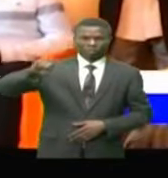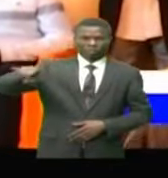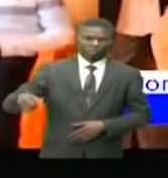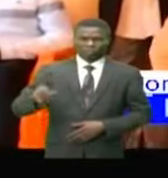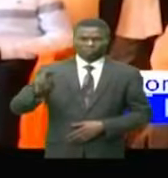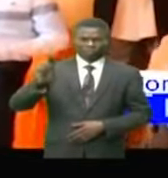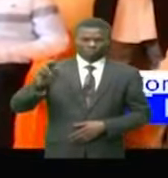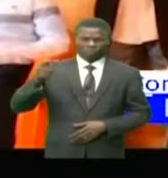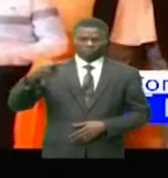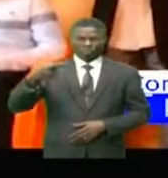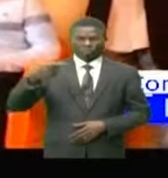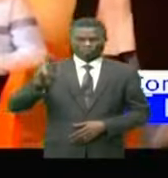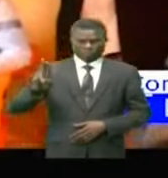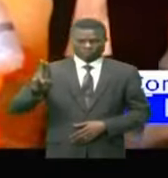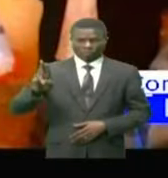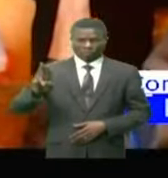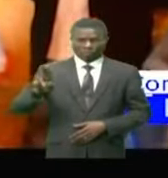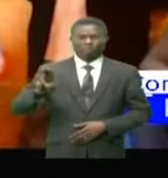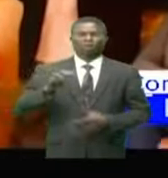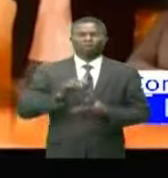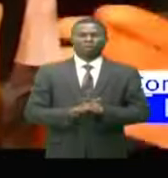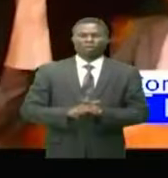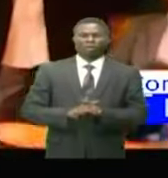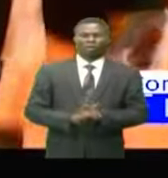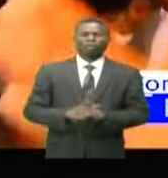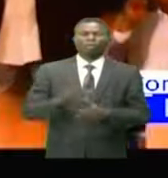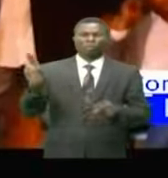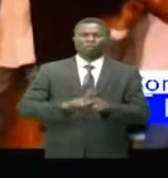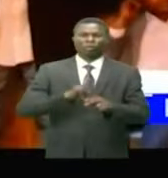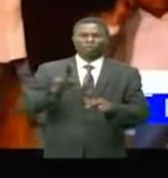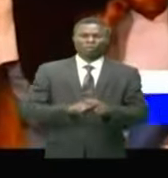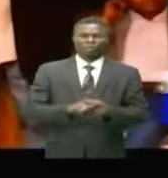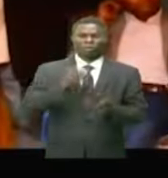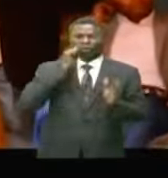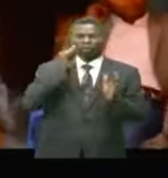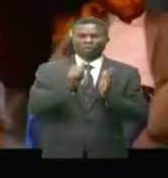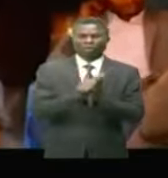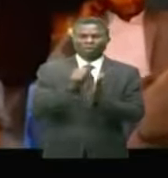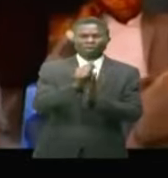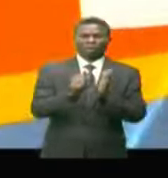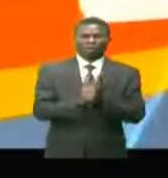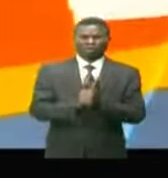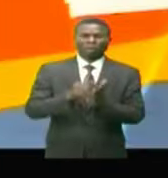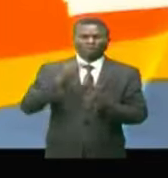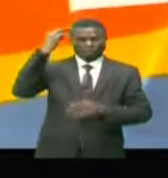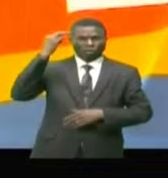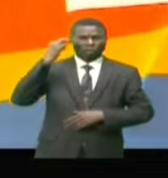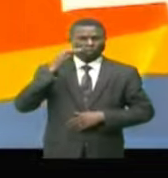supérieur principal, Rufé Mapela, en exécution de l'arrêté ministériel numéro